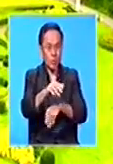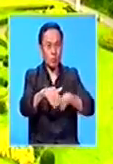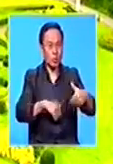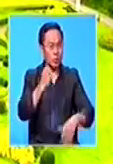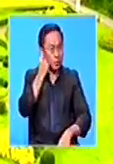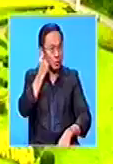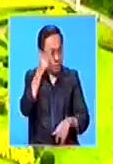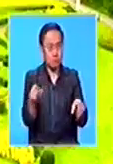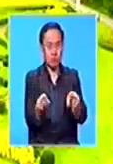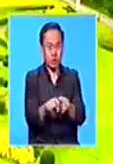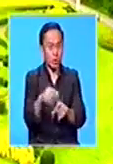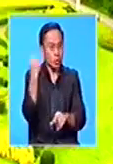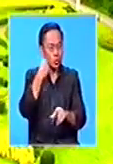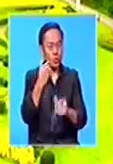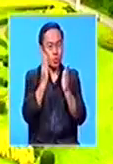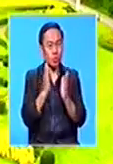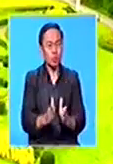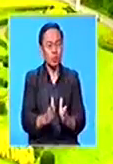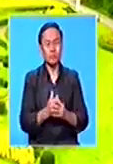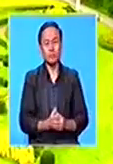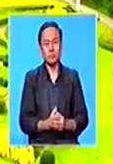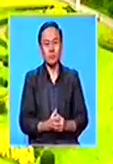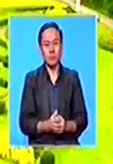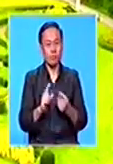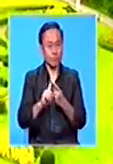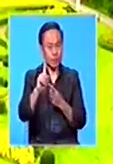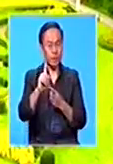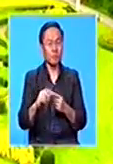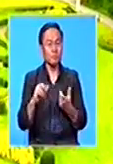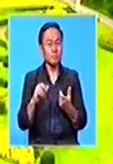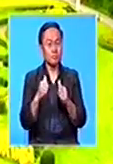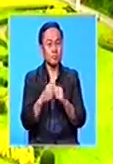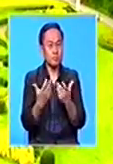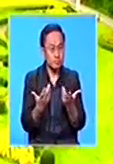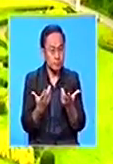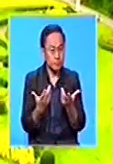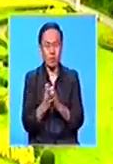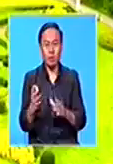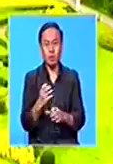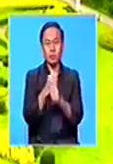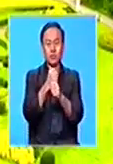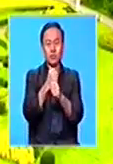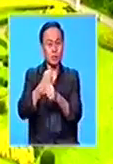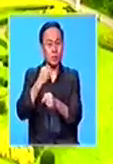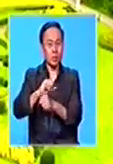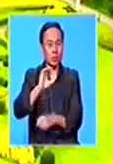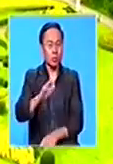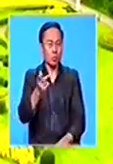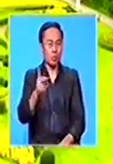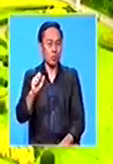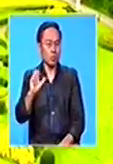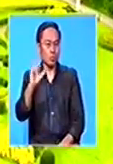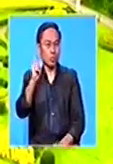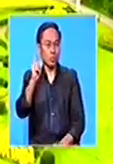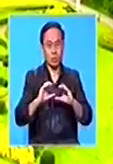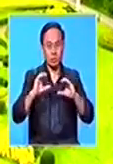จกันกับพี่น้องประชาชนทุกภาคส่วนต่อไปนี้นะครับในเรื่องของผลสัมฤทธิ์ความก้าวหน้าของการทำงานของคสช.และรั